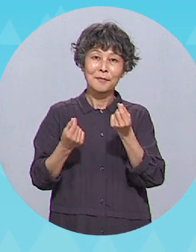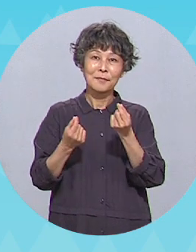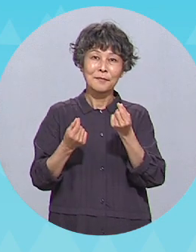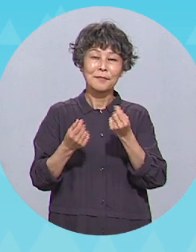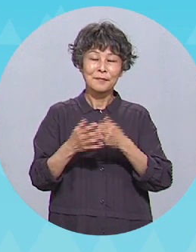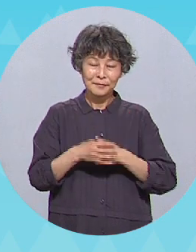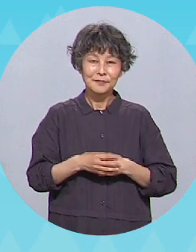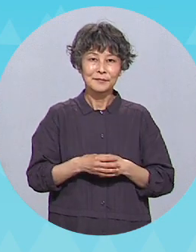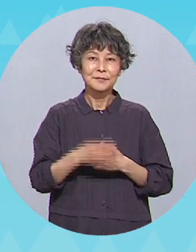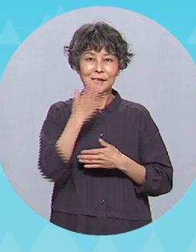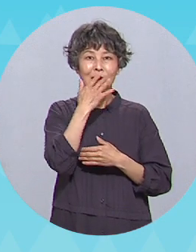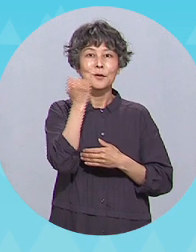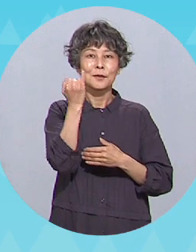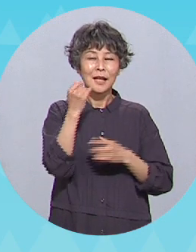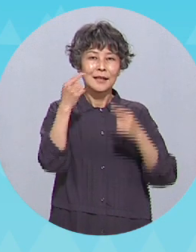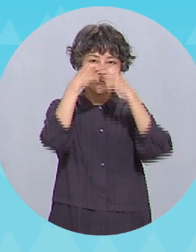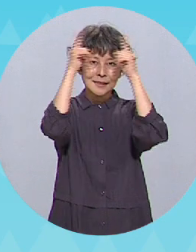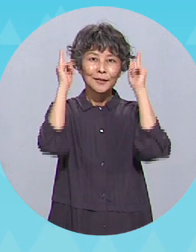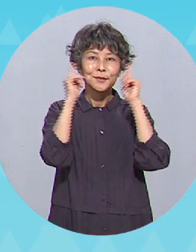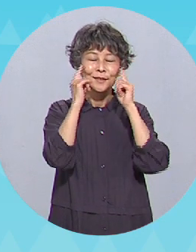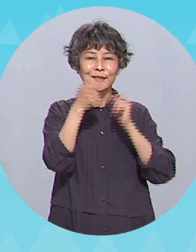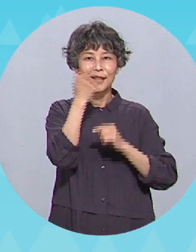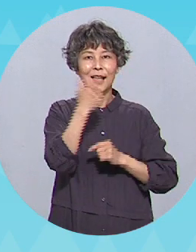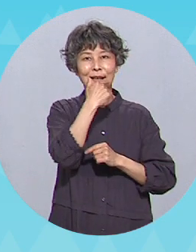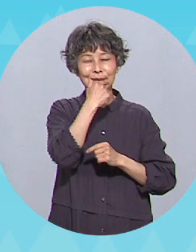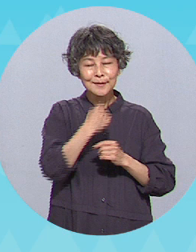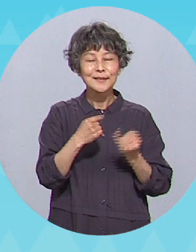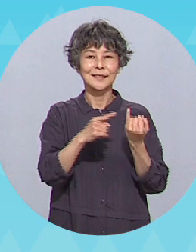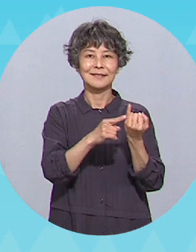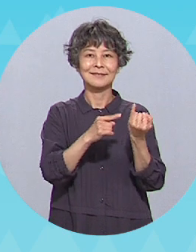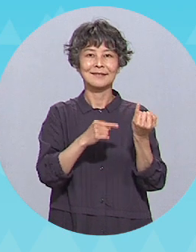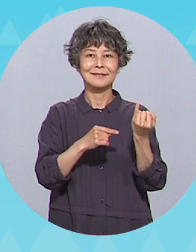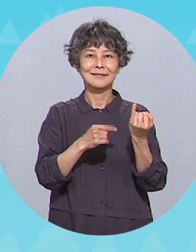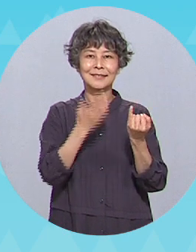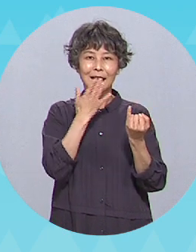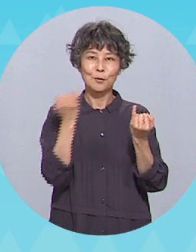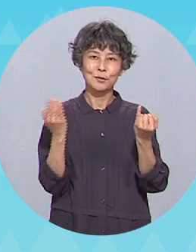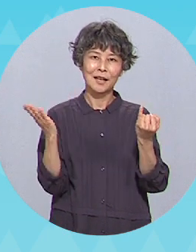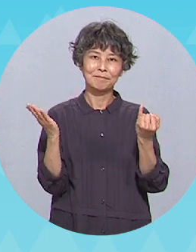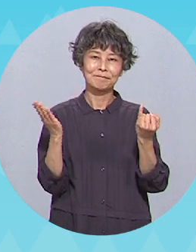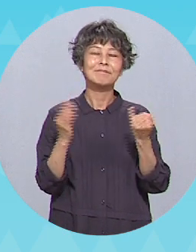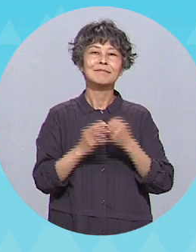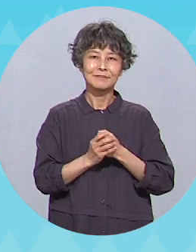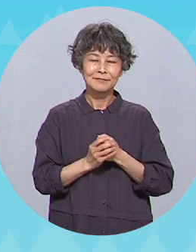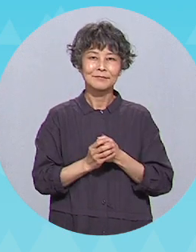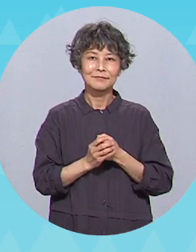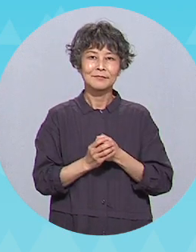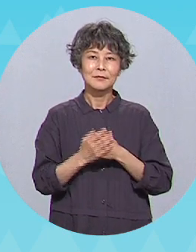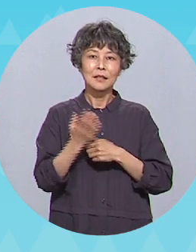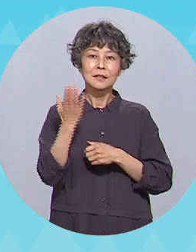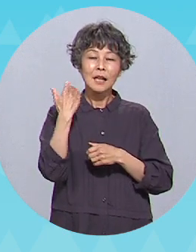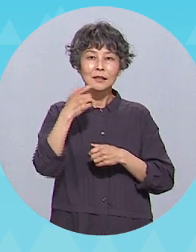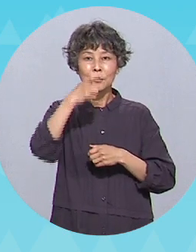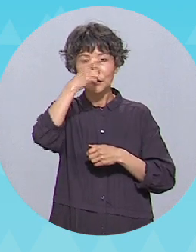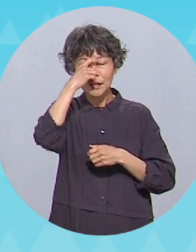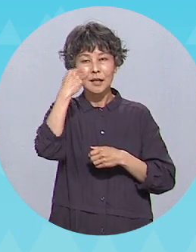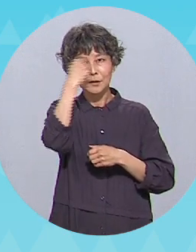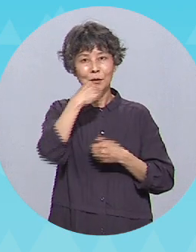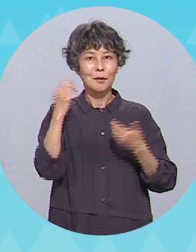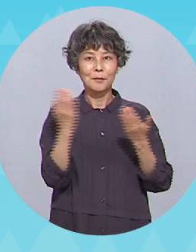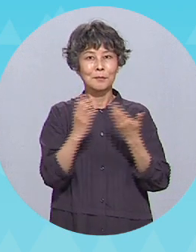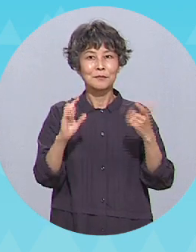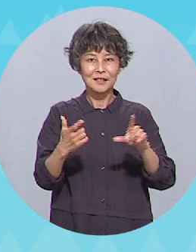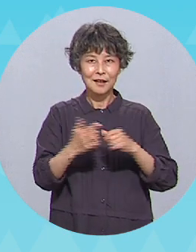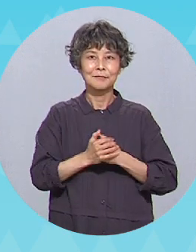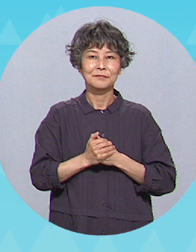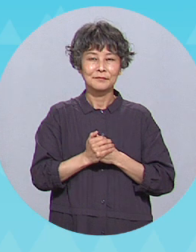そう佐藤さんご自身ディズニーが大好きということで、こちらが佐藤さんなんですけど、すごいギャップ、 全然違います ね、 ギャップありますよ